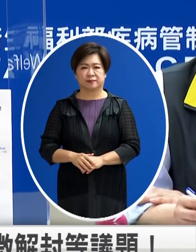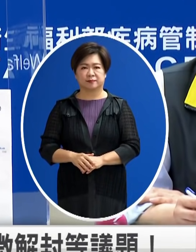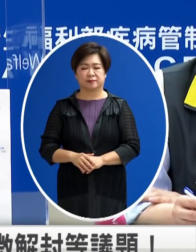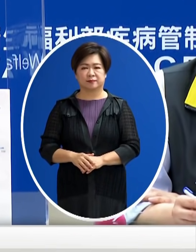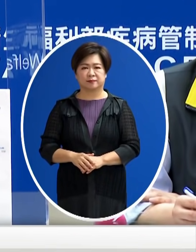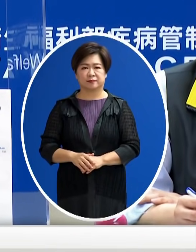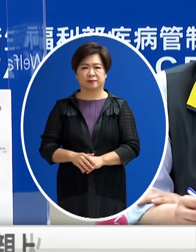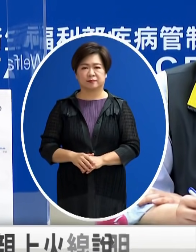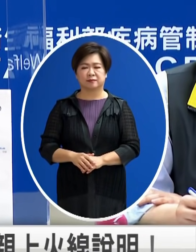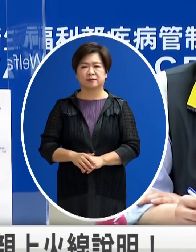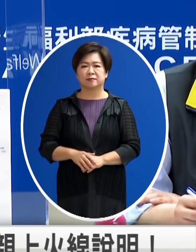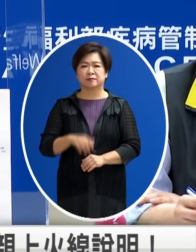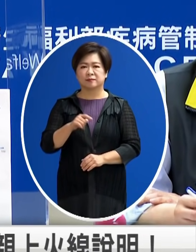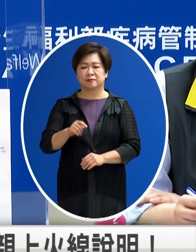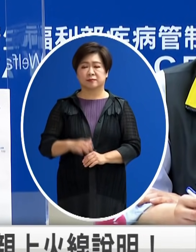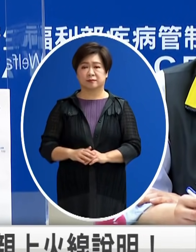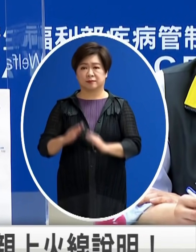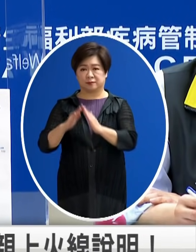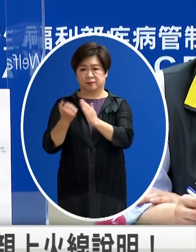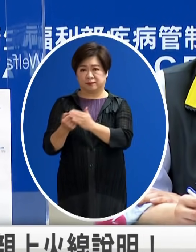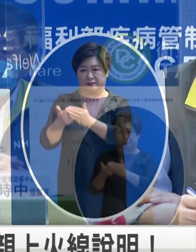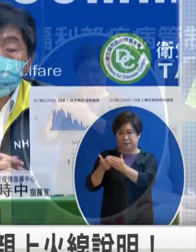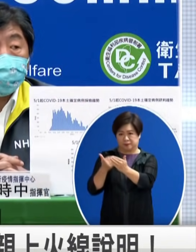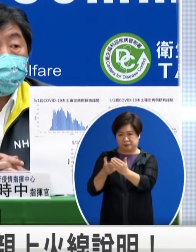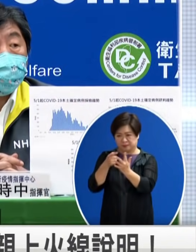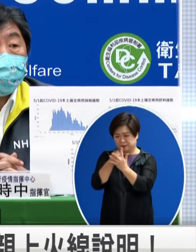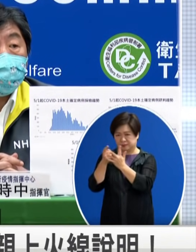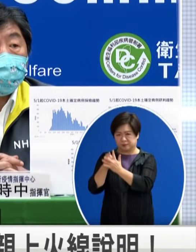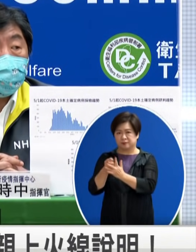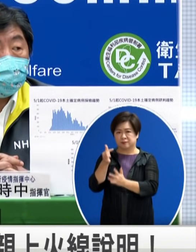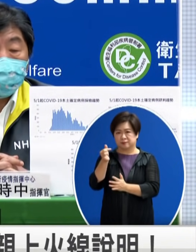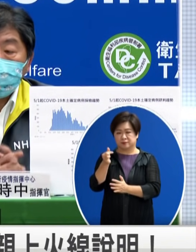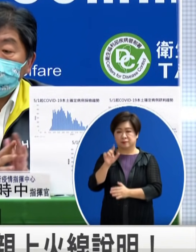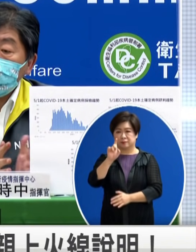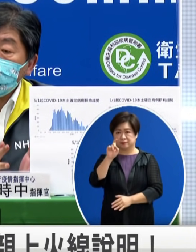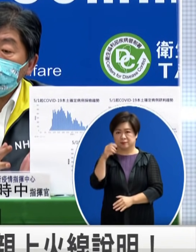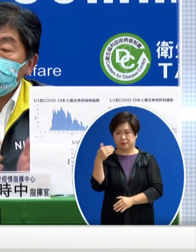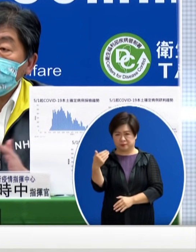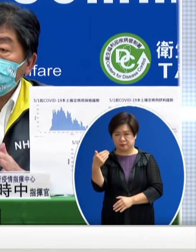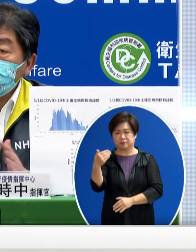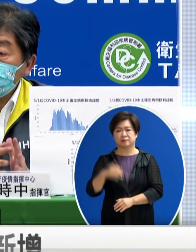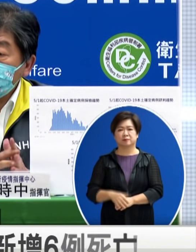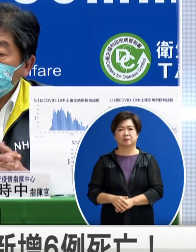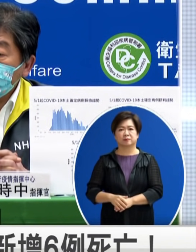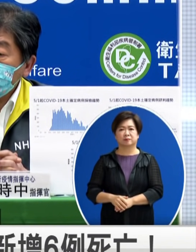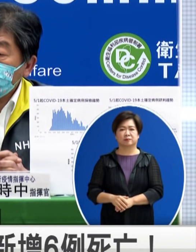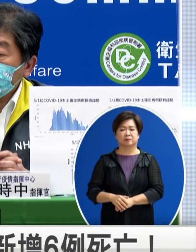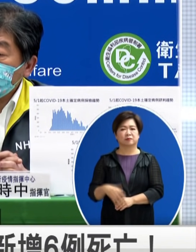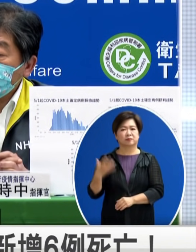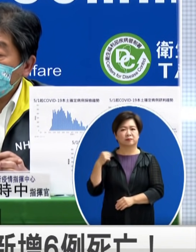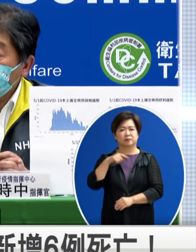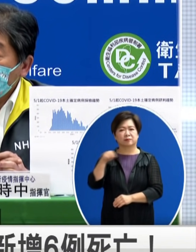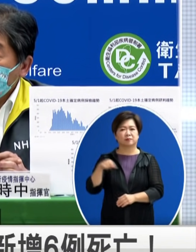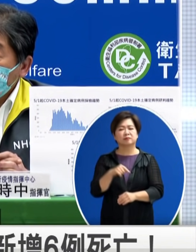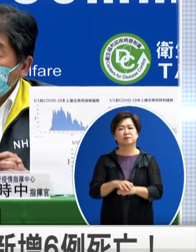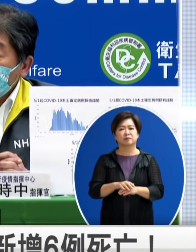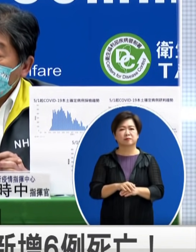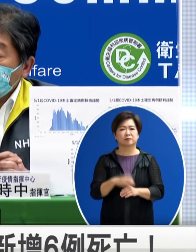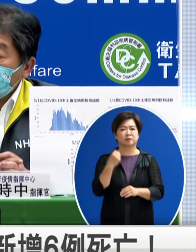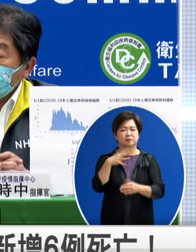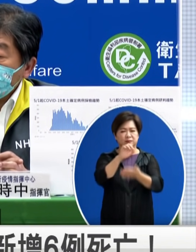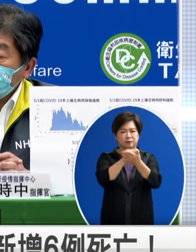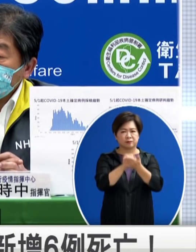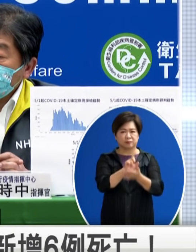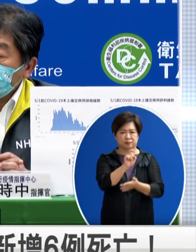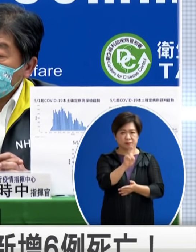那比较好是居隔里面阳性的是有19例，所以这原来旧案那新案大概12例。